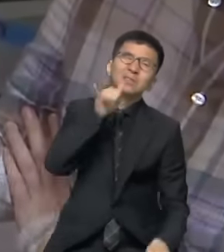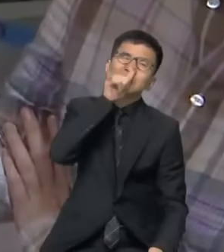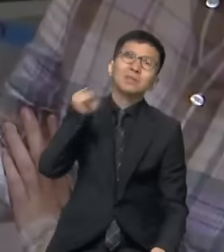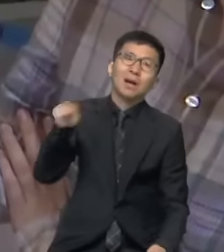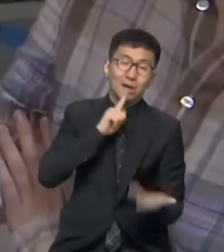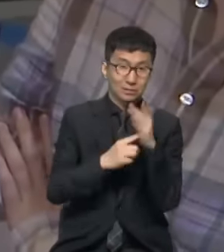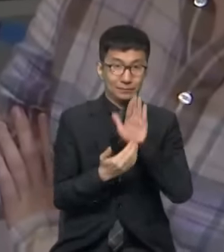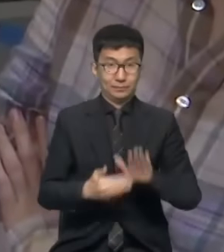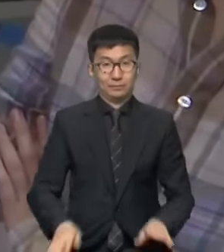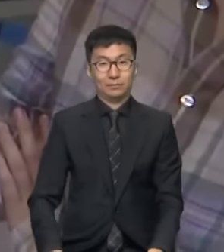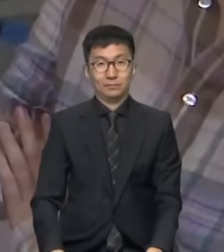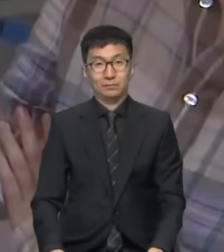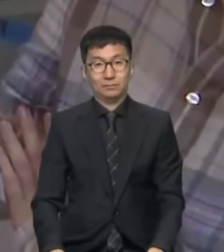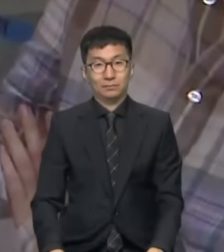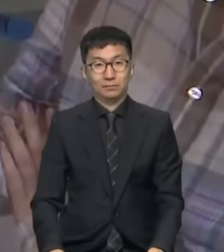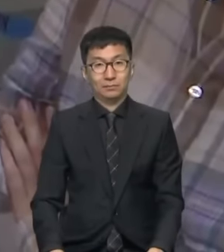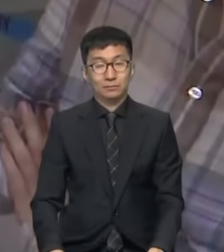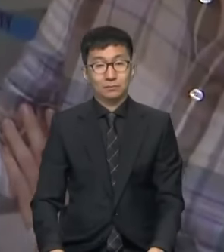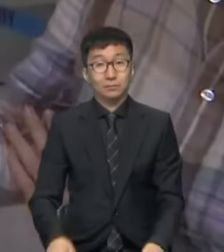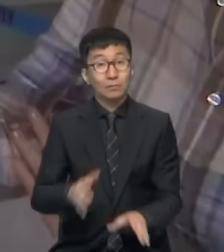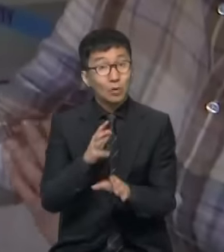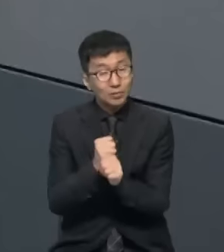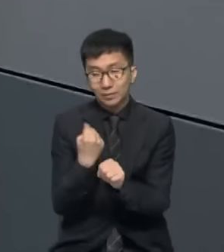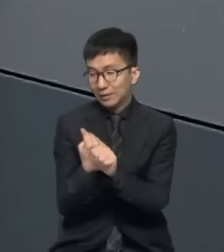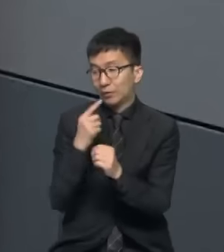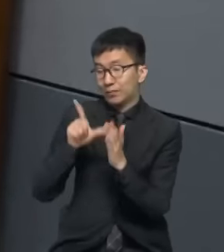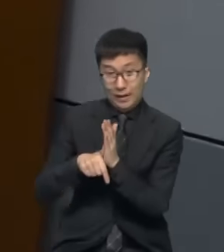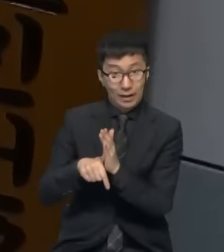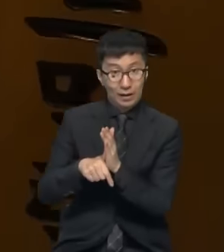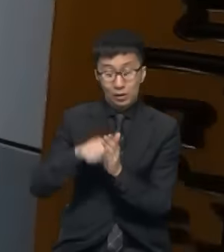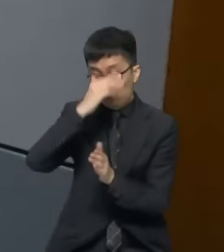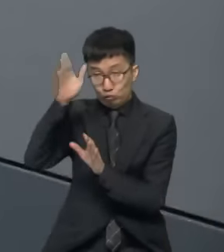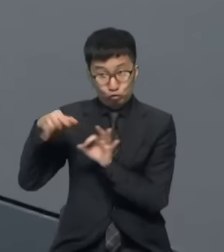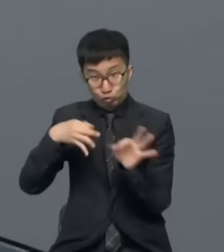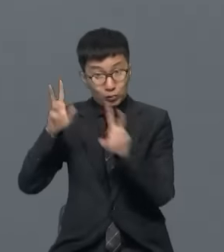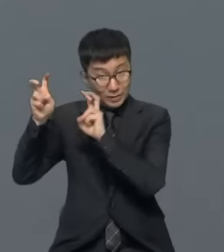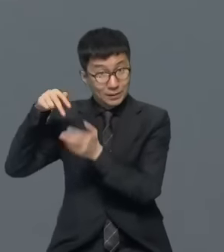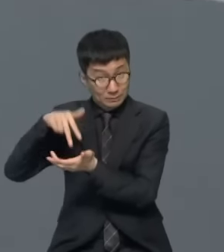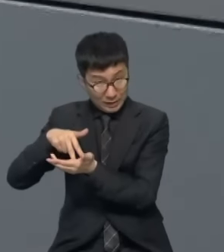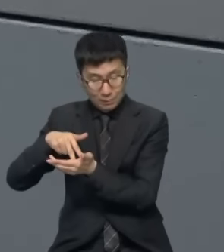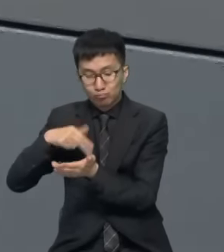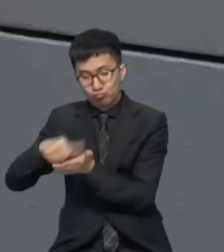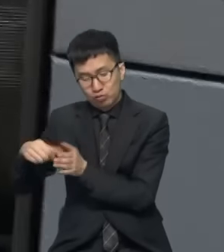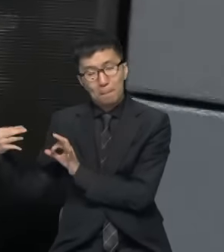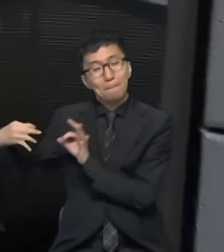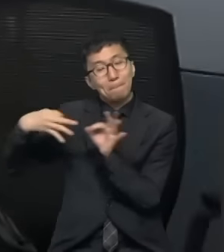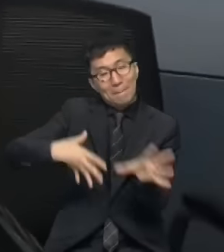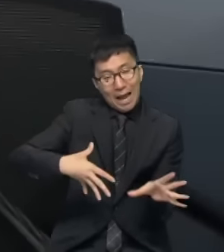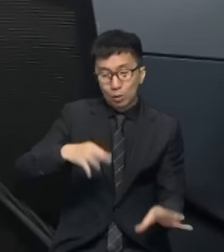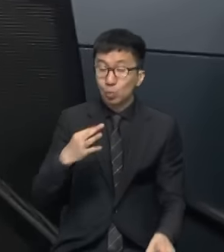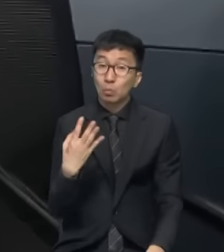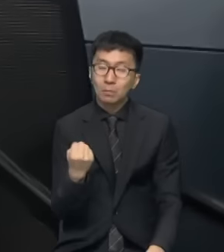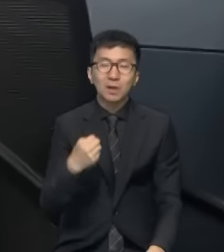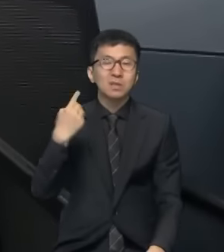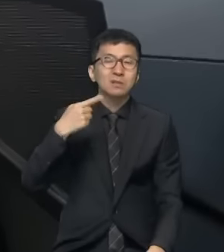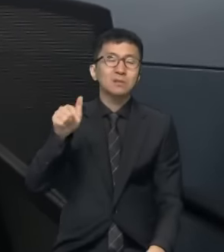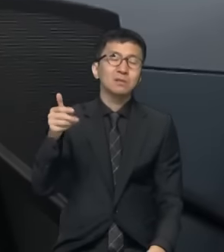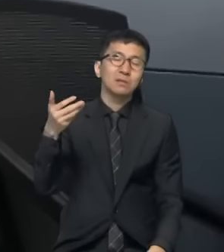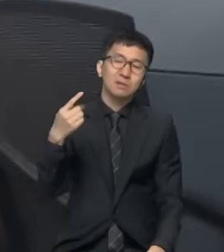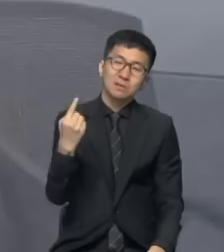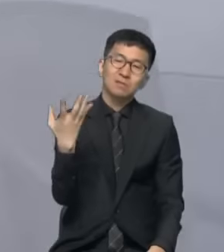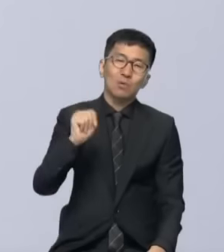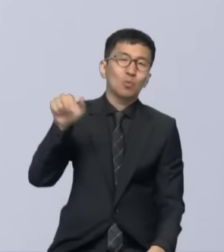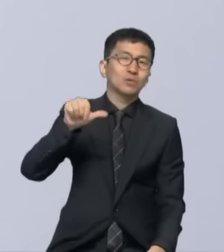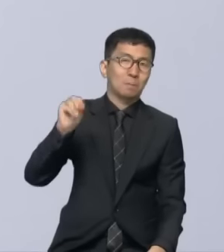고스란히 담겨 있습니다. 지난해 후원사로부터 셔틀콕 등 1억 5천만 원의 물품을 협회 직원들 몰래